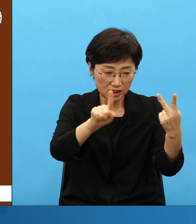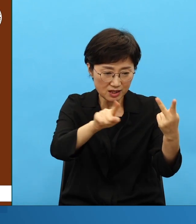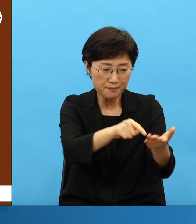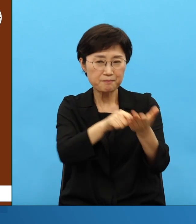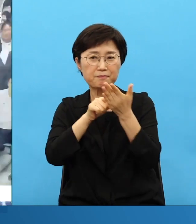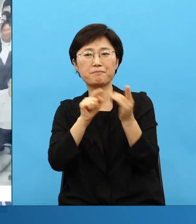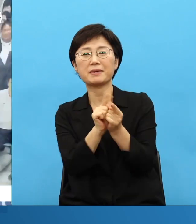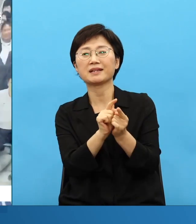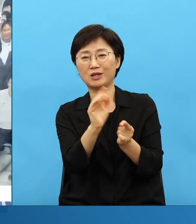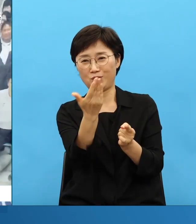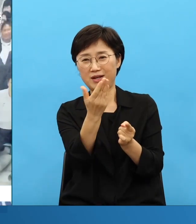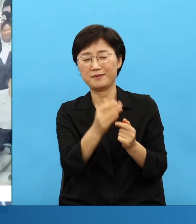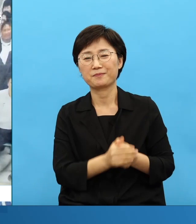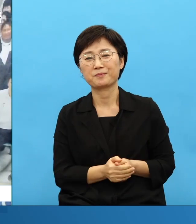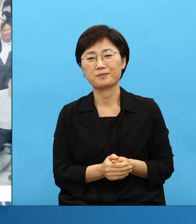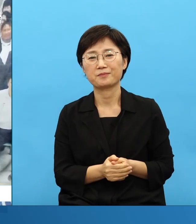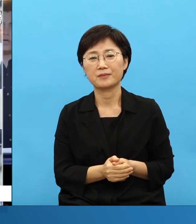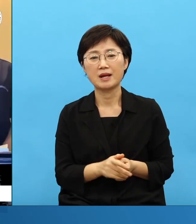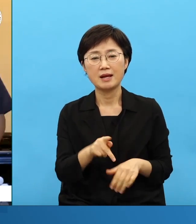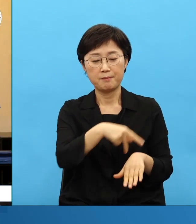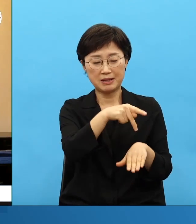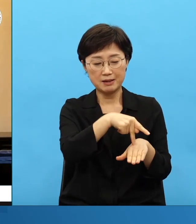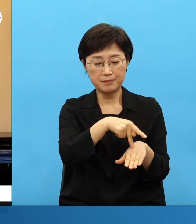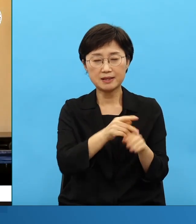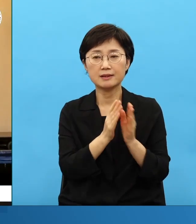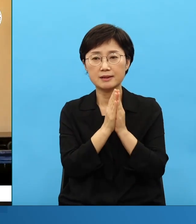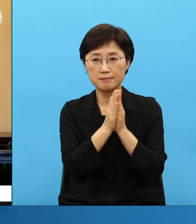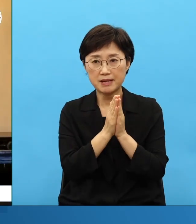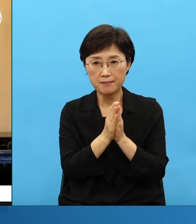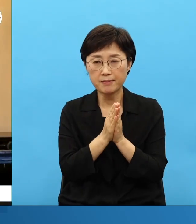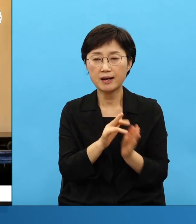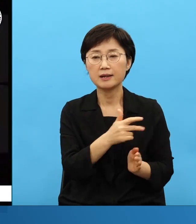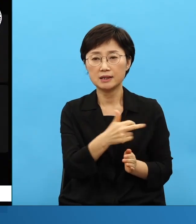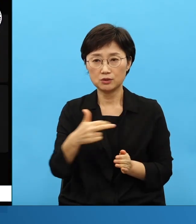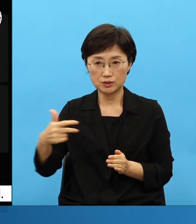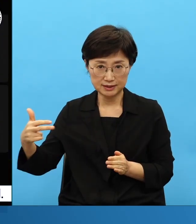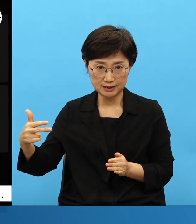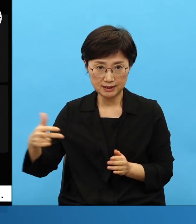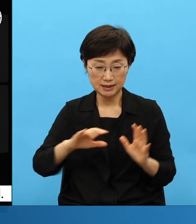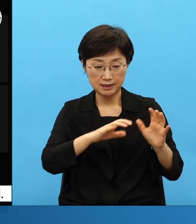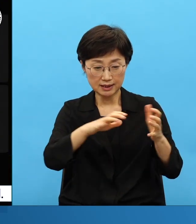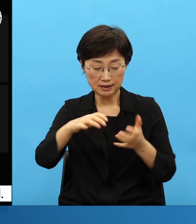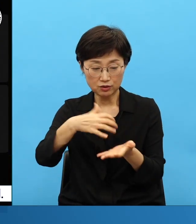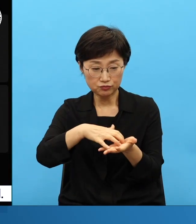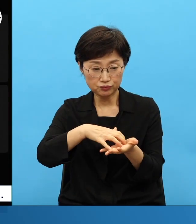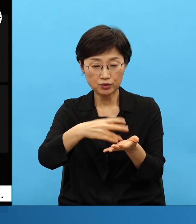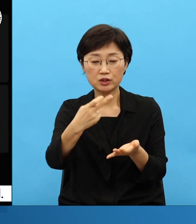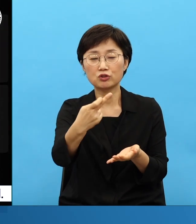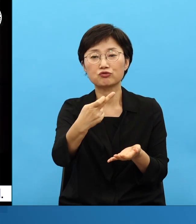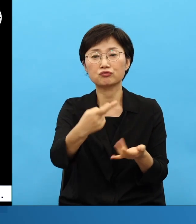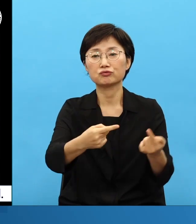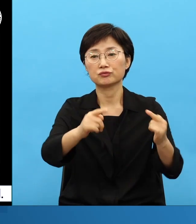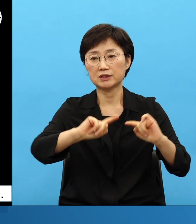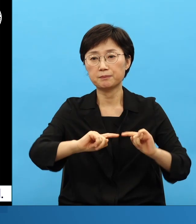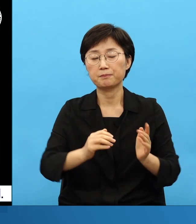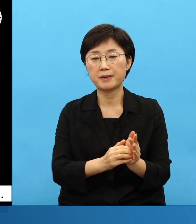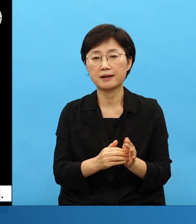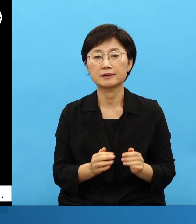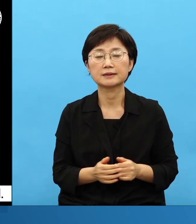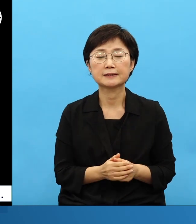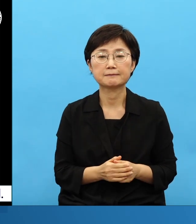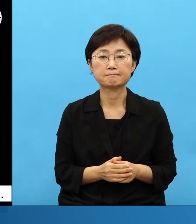전했습니다. 이번 집회는 필리핀과 미얀마, 인도네시아 등 12개국 제자들이 참석해 말씀에